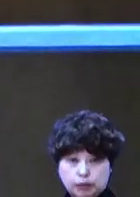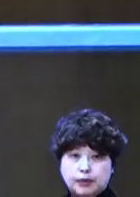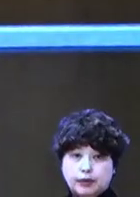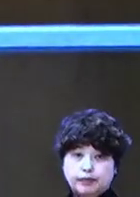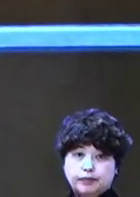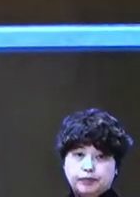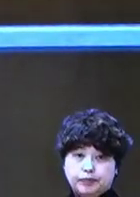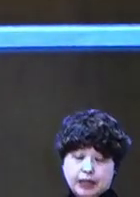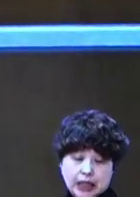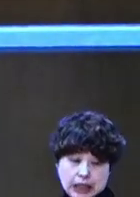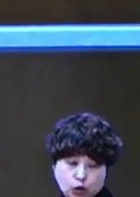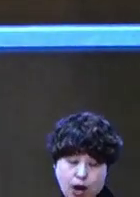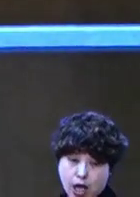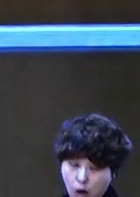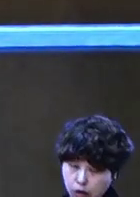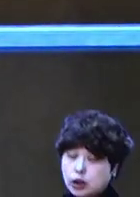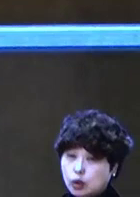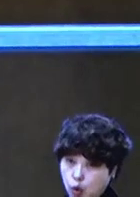의회 혁신에 있어서도